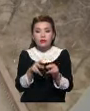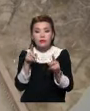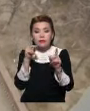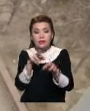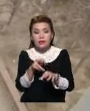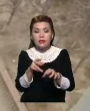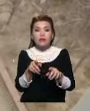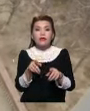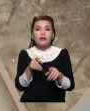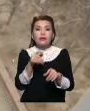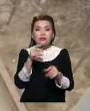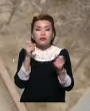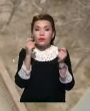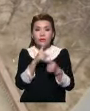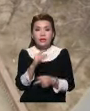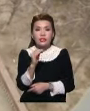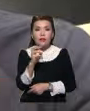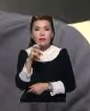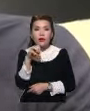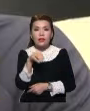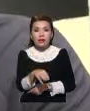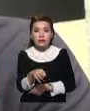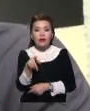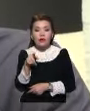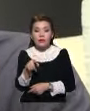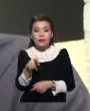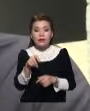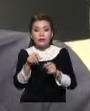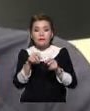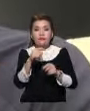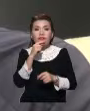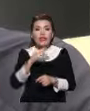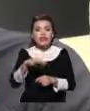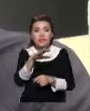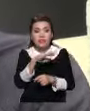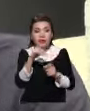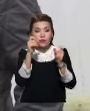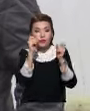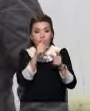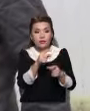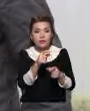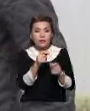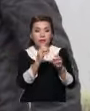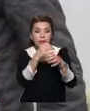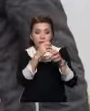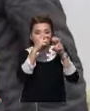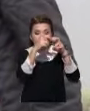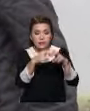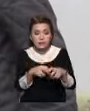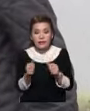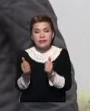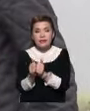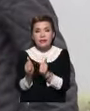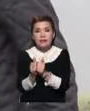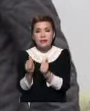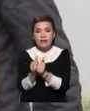погибших малышей. Жамбулат Кемелденов настаивает на проведении экспертизы в России. Мужчина возмущен тем, что соседка, которая использовала смертельную